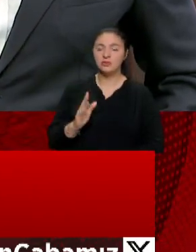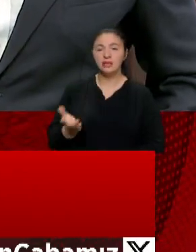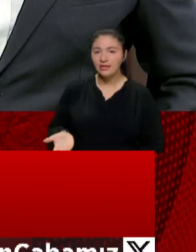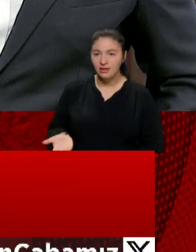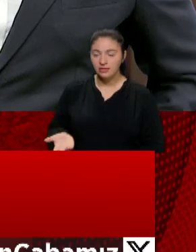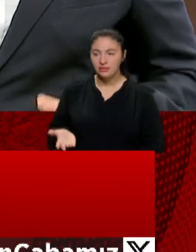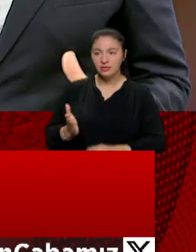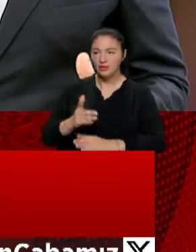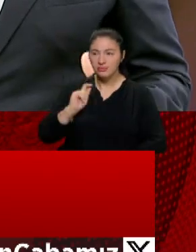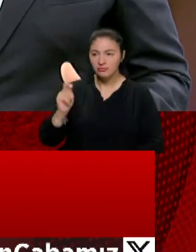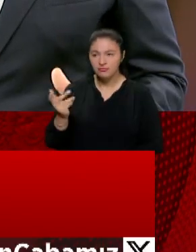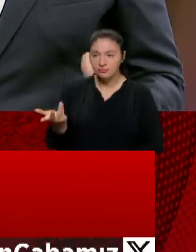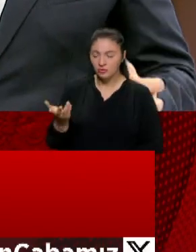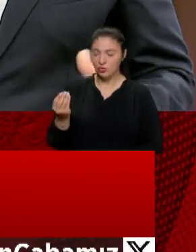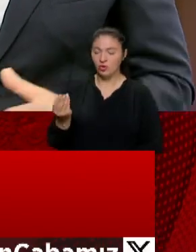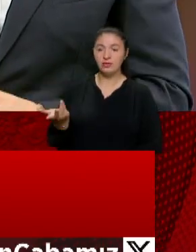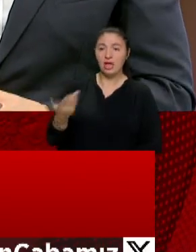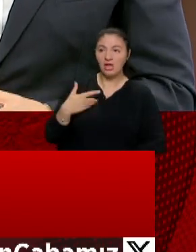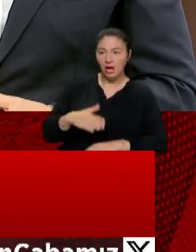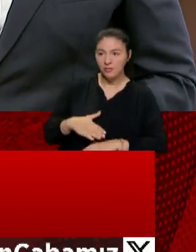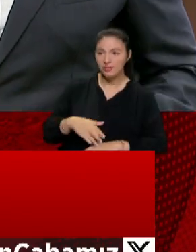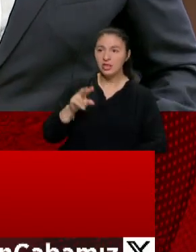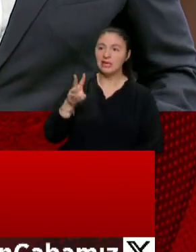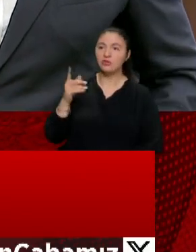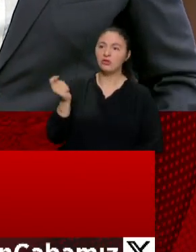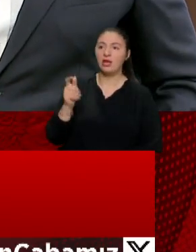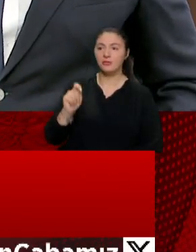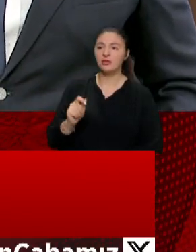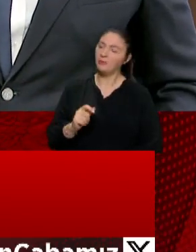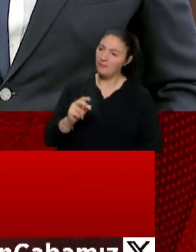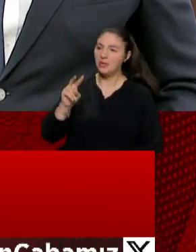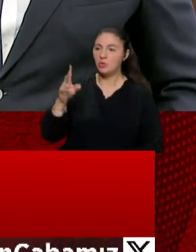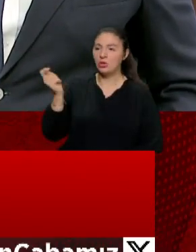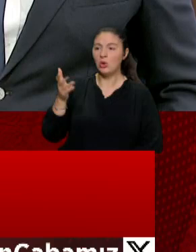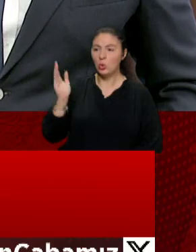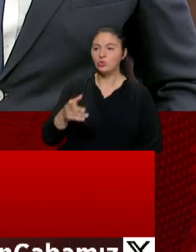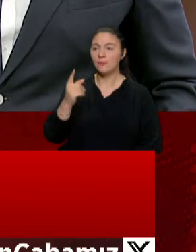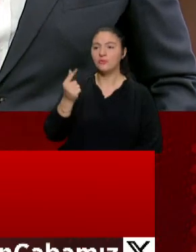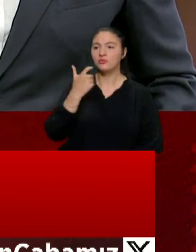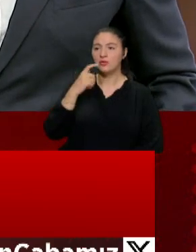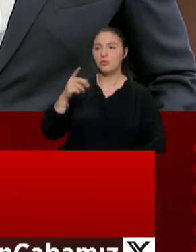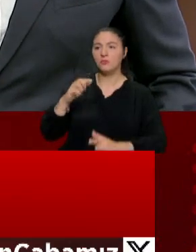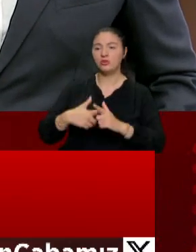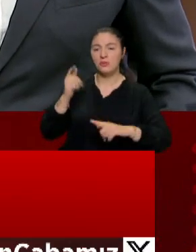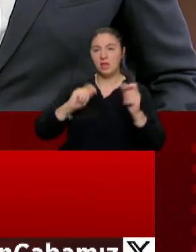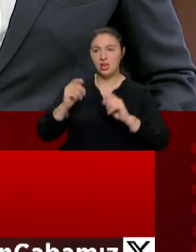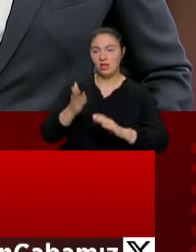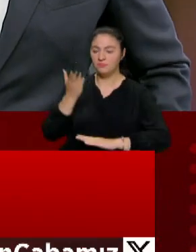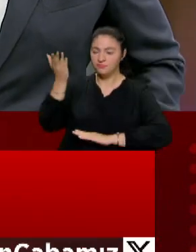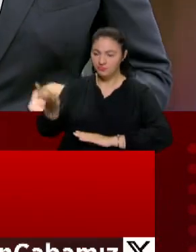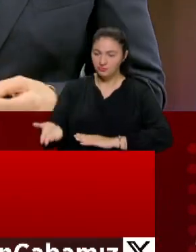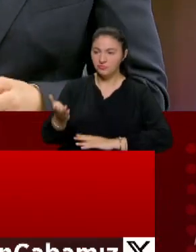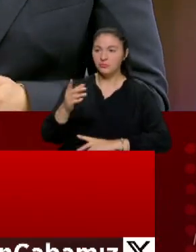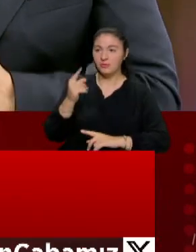niye çok Ne yapalım Peki 24 derslikle yapan pek 24 derslik yapalım bir buçuk senede bu projeyi yaptık götürdük